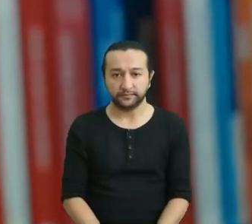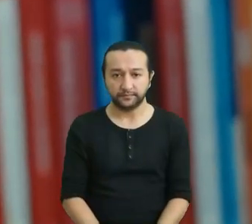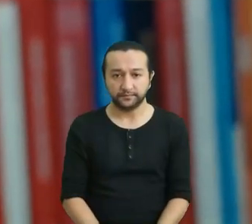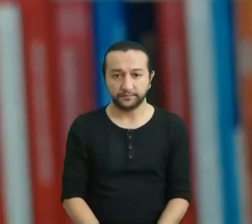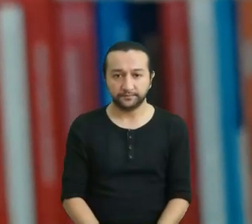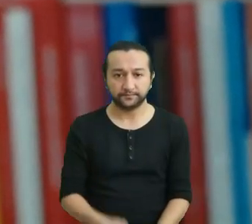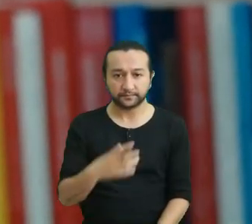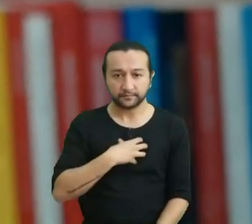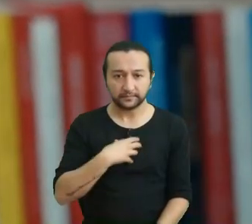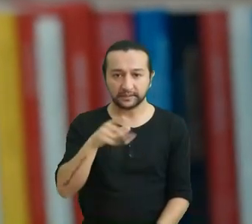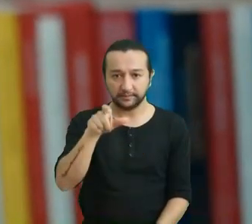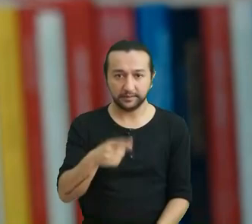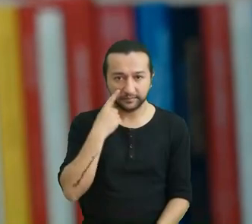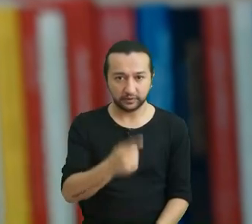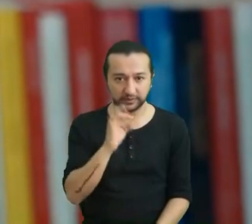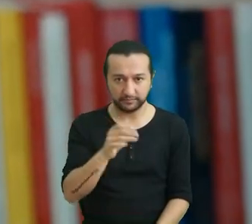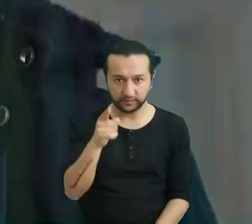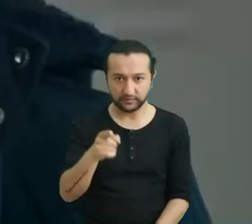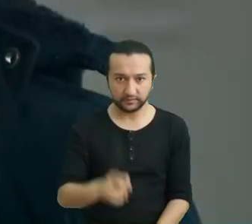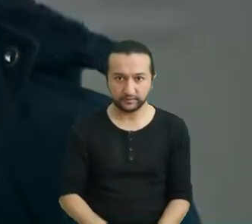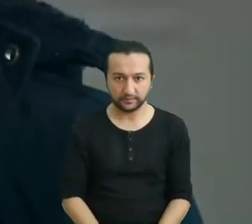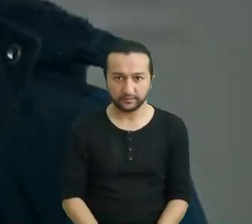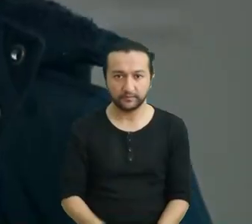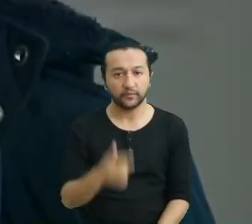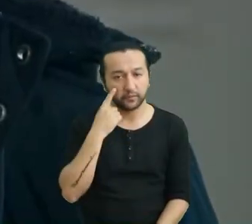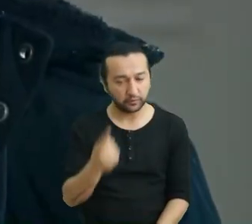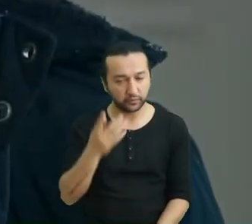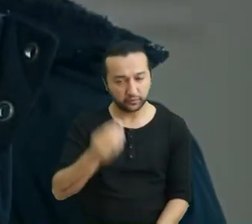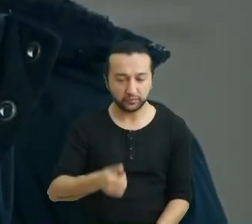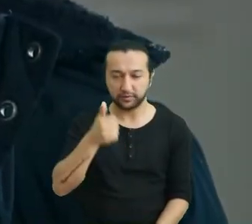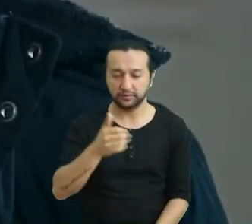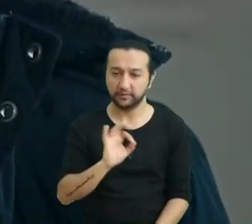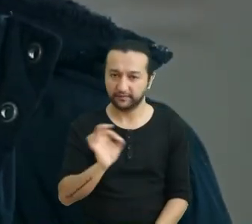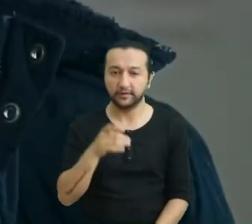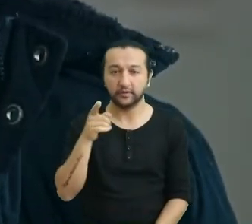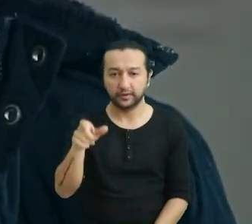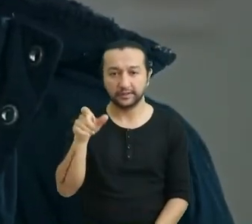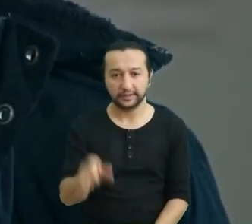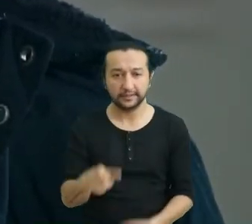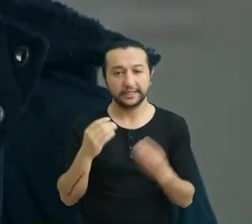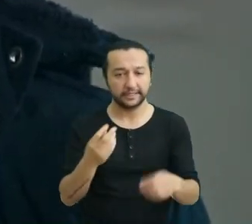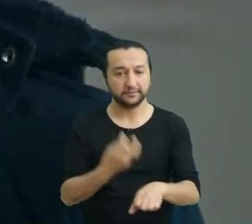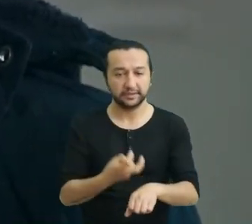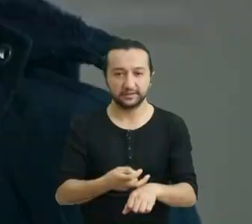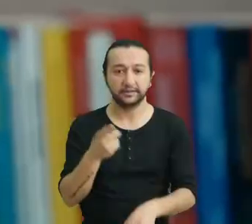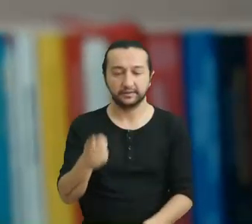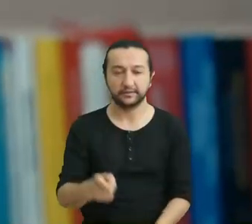Kendin gibi bakıyorsun değil mi ona? Bakmam mı başkanım? O da yeğenle iyi